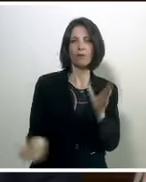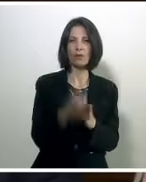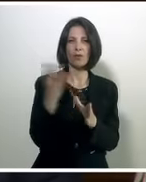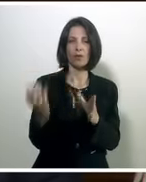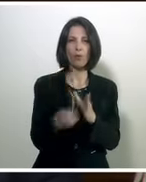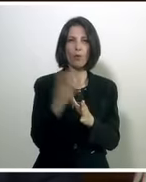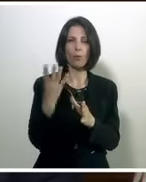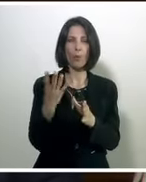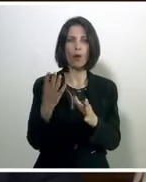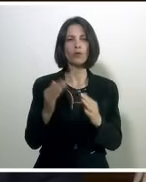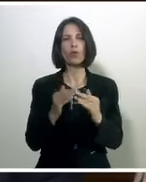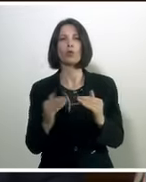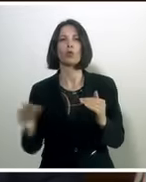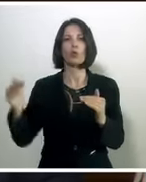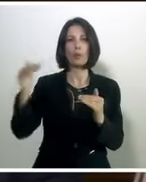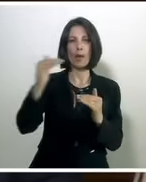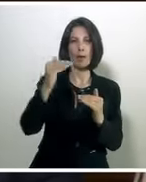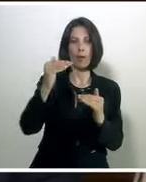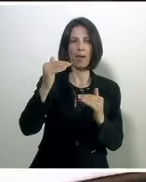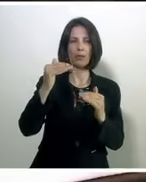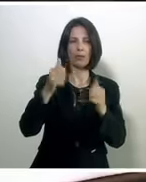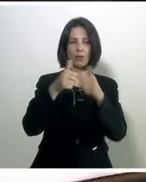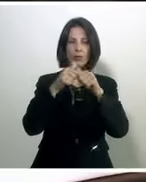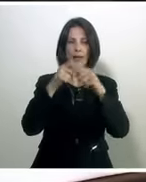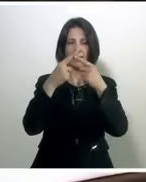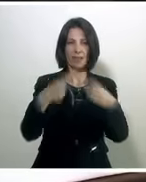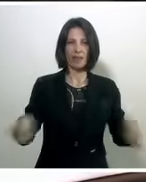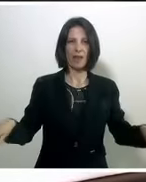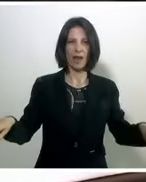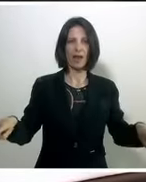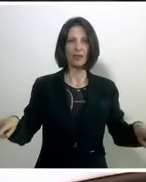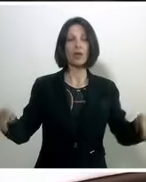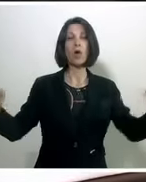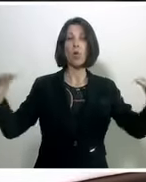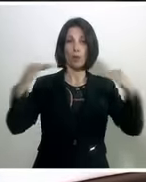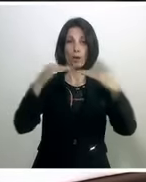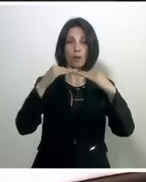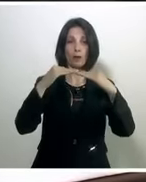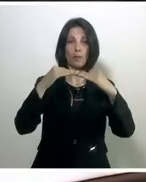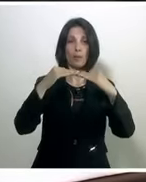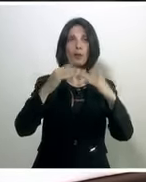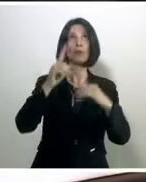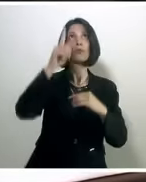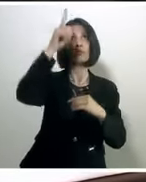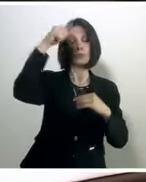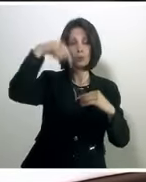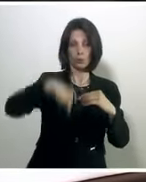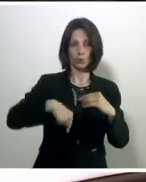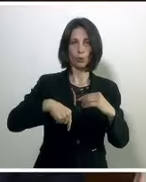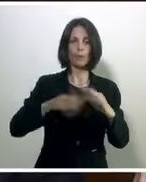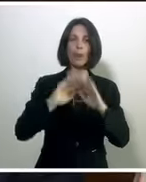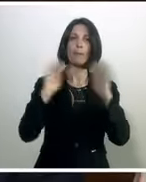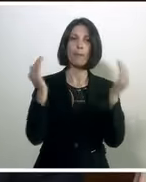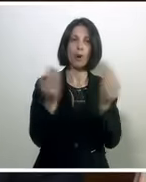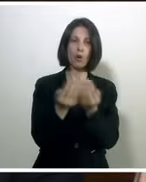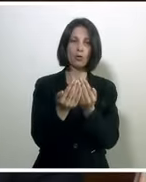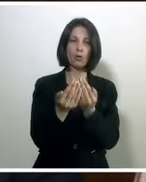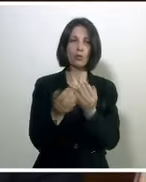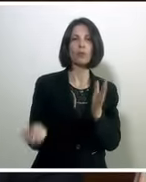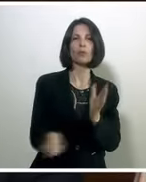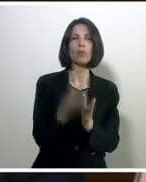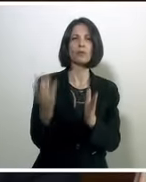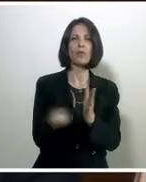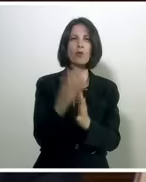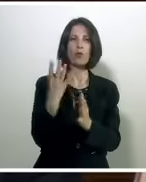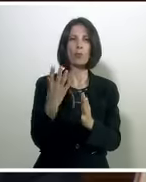delle disuguaglianze e un diverso equilibrio tra nord e sud del mondo contro il consumismo e un modello produttivo iniquo continua scorgersi